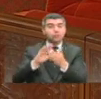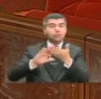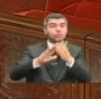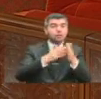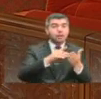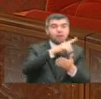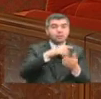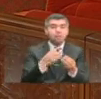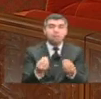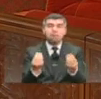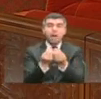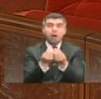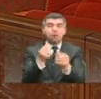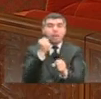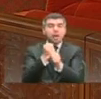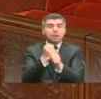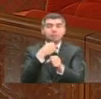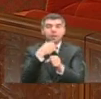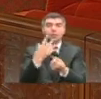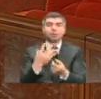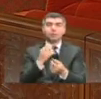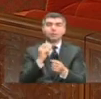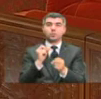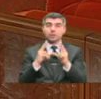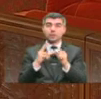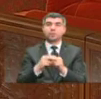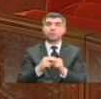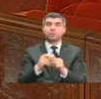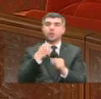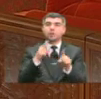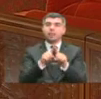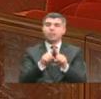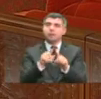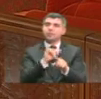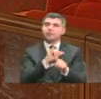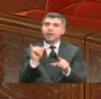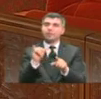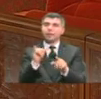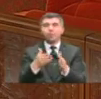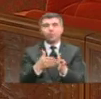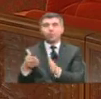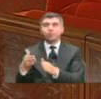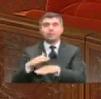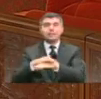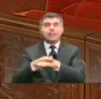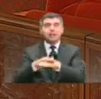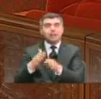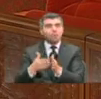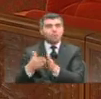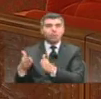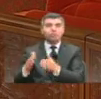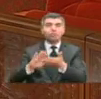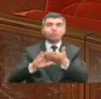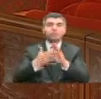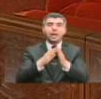يكون عمل مدني مستقل حقيقه، كفى من هذه المرحلة اللي كيكون الاستغلال السياسي والانتخابي في هذا الموضوع ديال